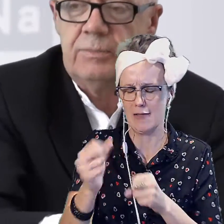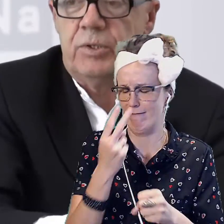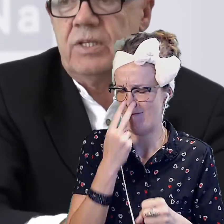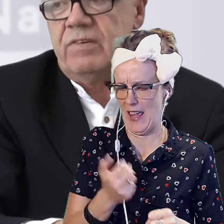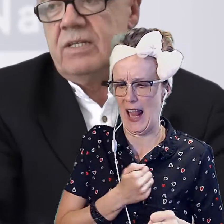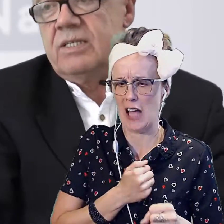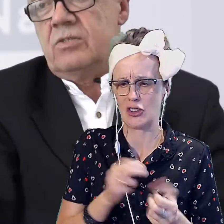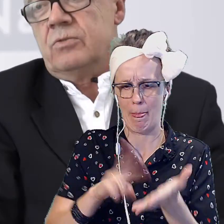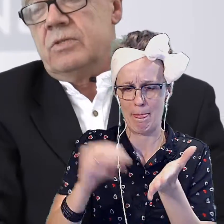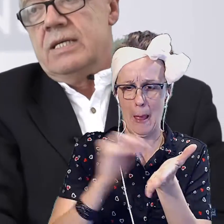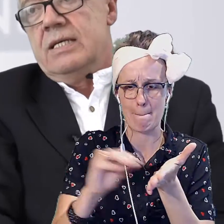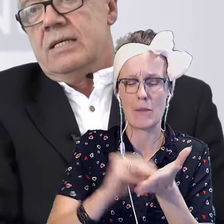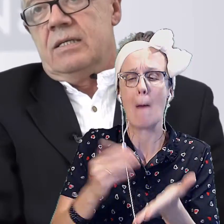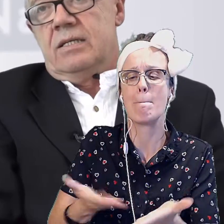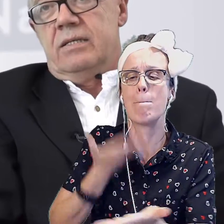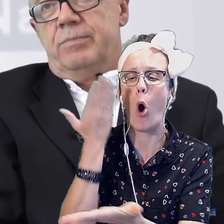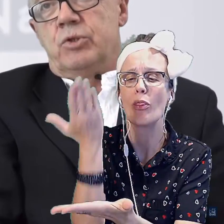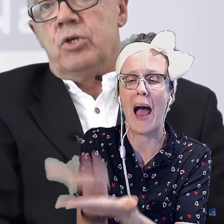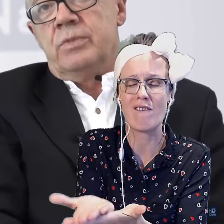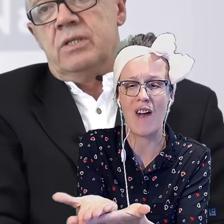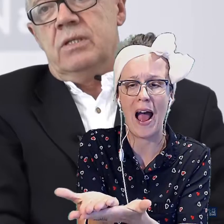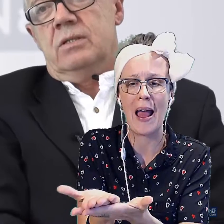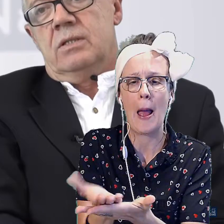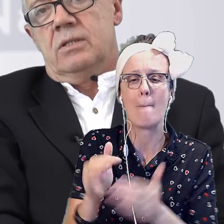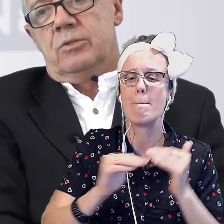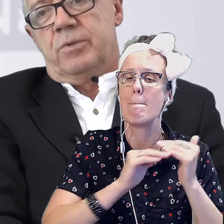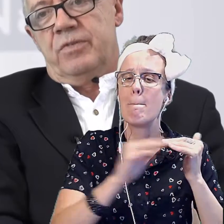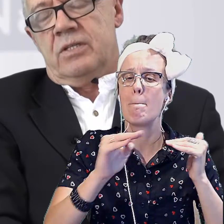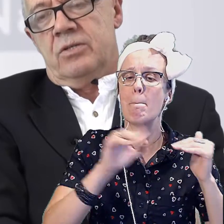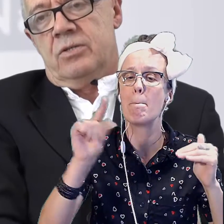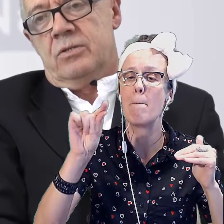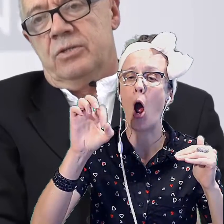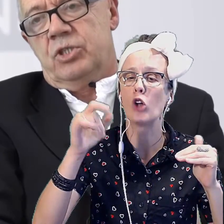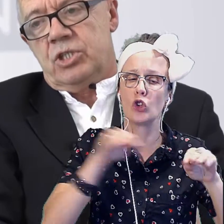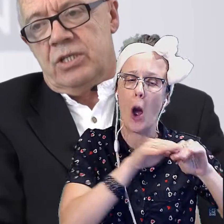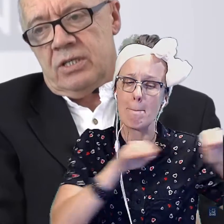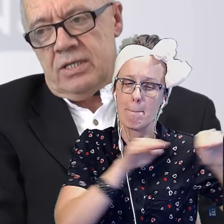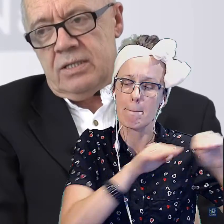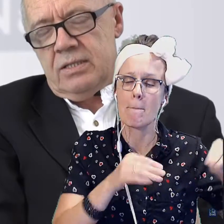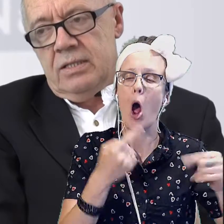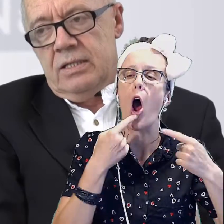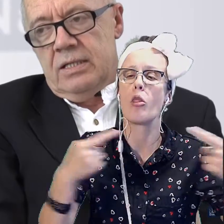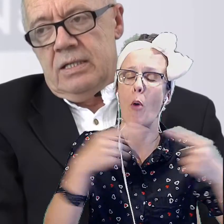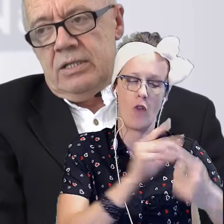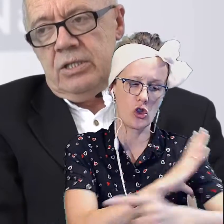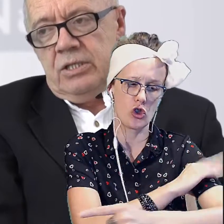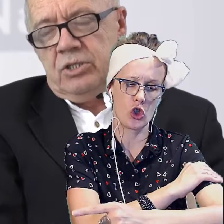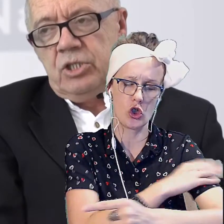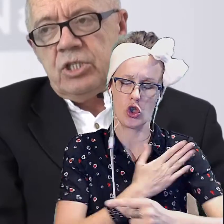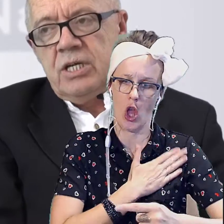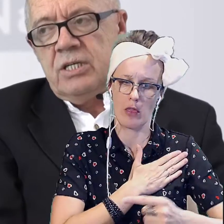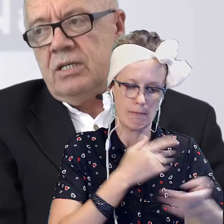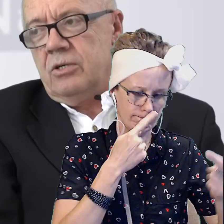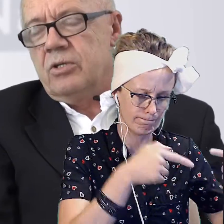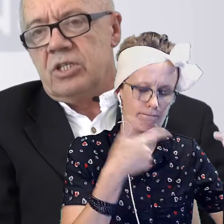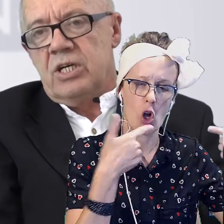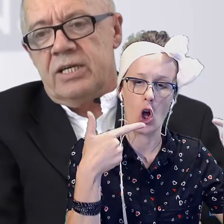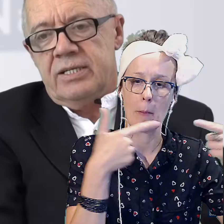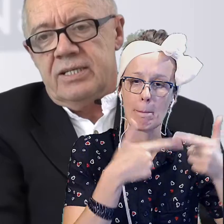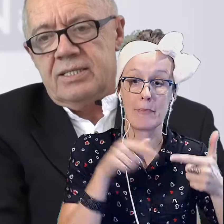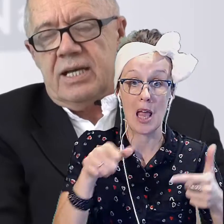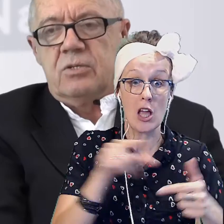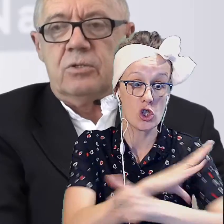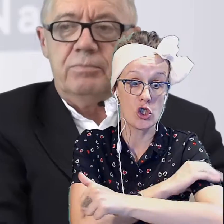jest i podawane są poziomy odpowiednio ciśnienia i ciśnienie